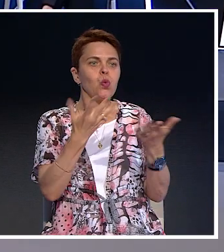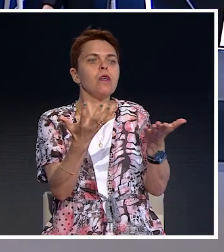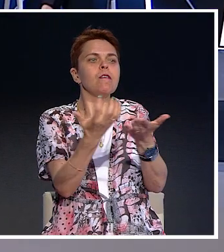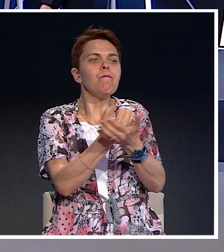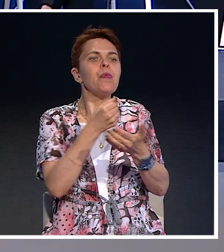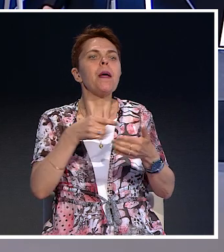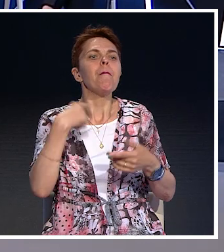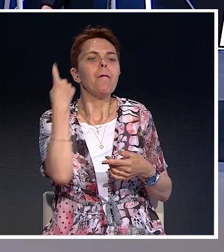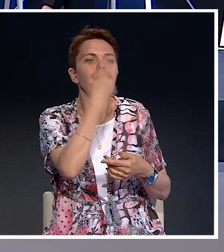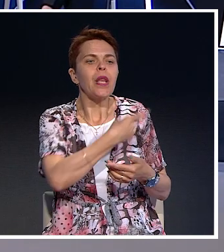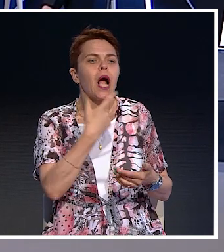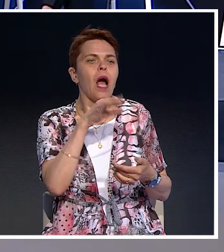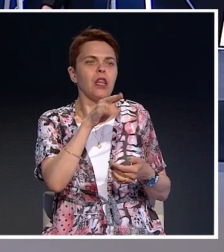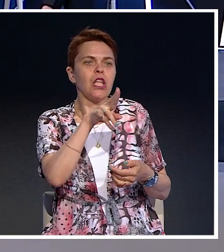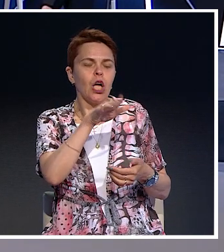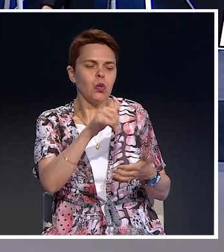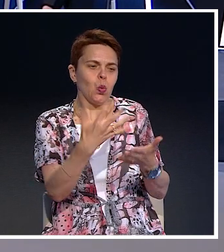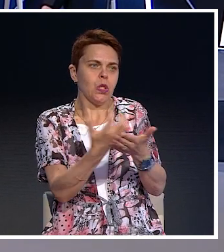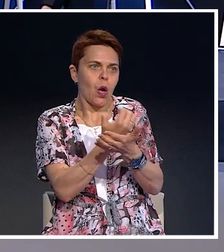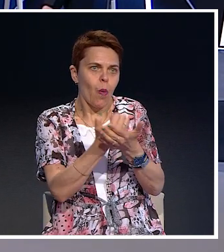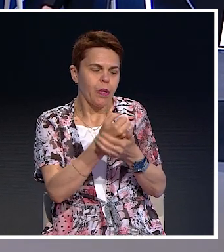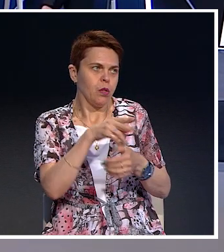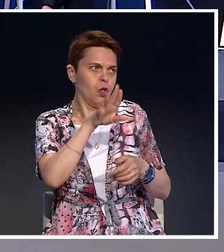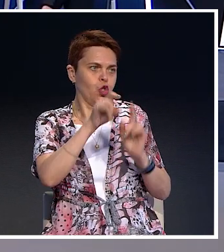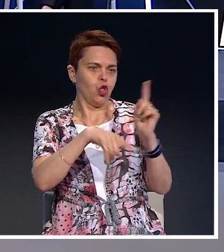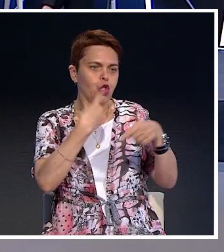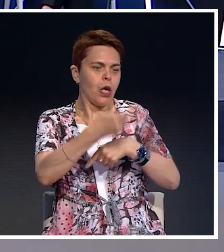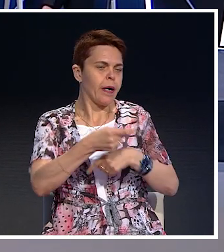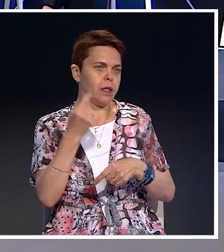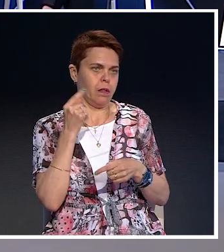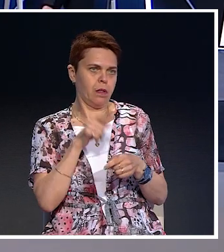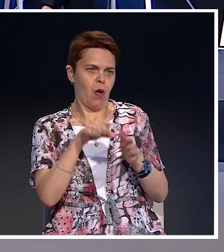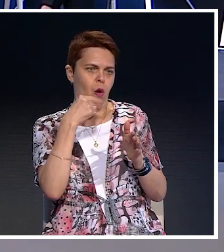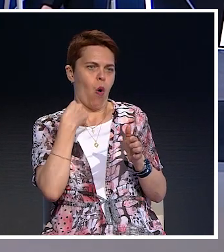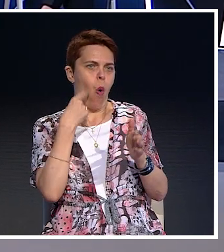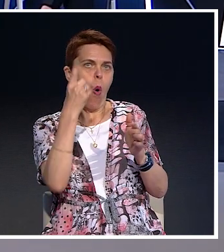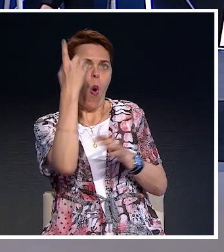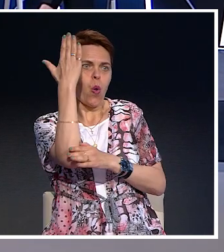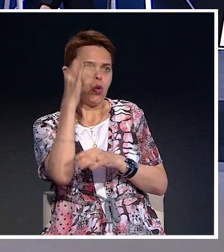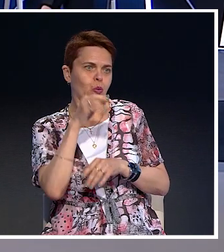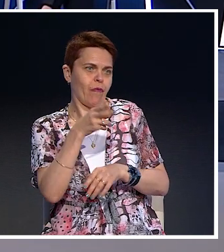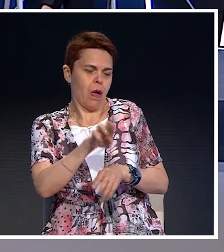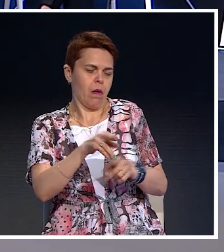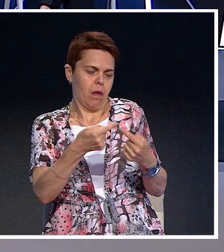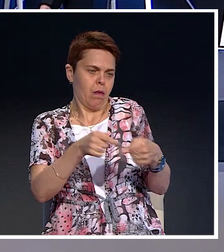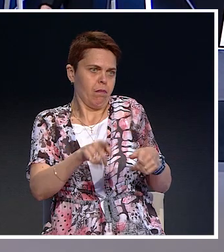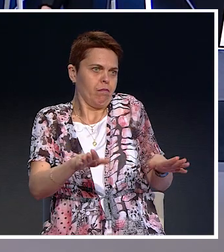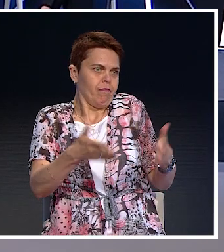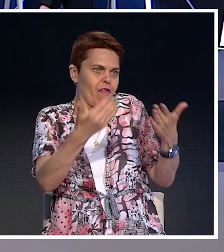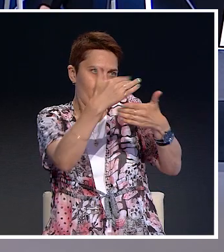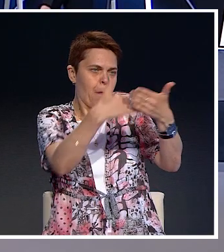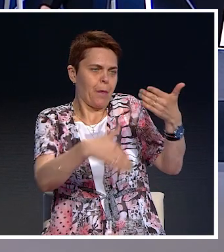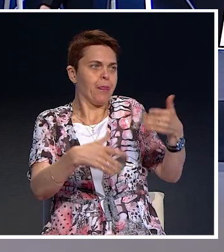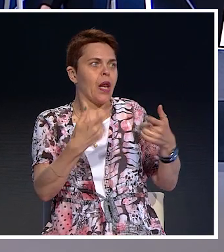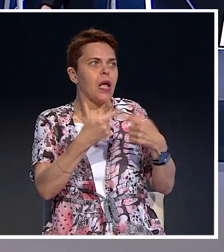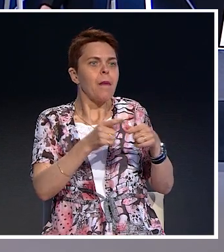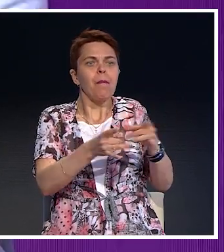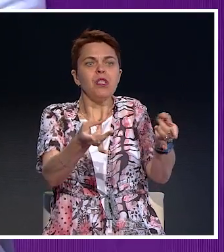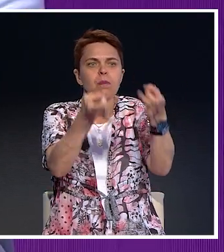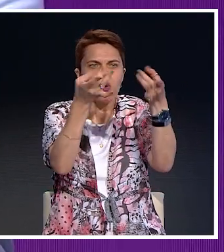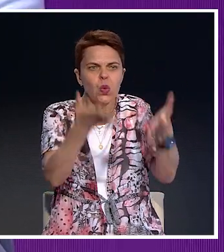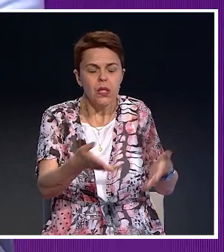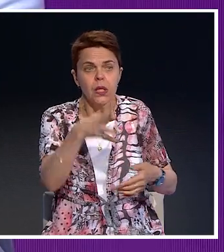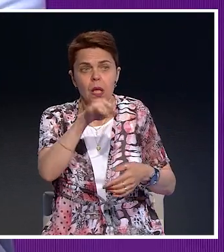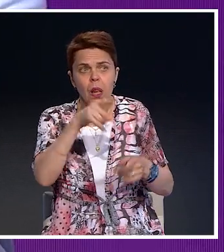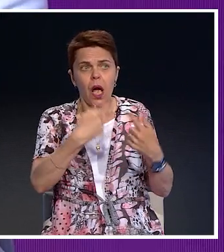заробити персонально кандидату через голосування за оцей номер у списку партії. Якщо все набагато більш